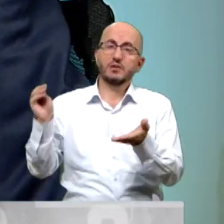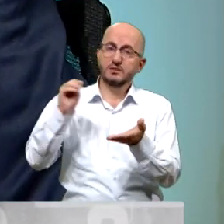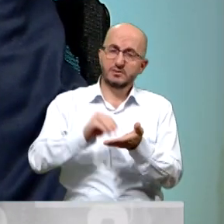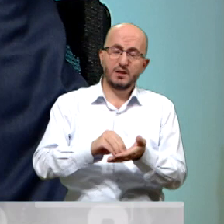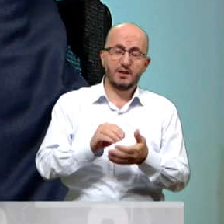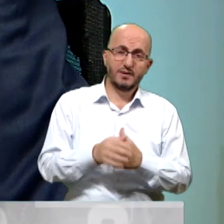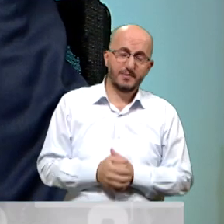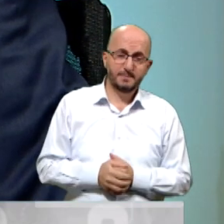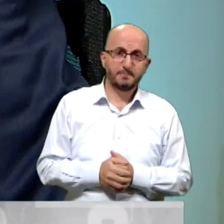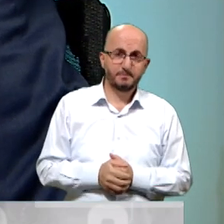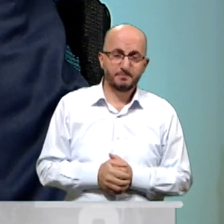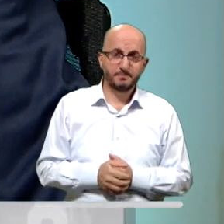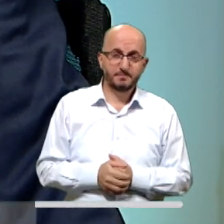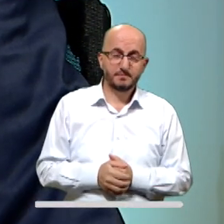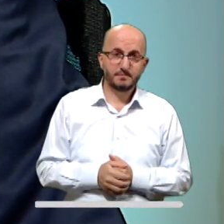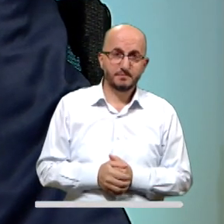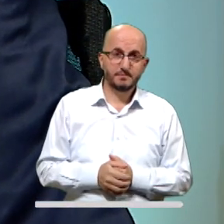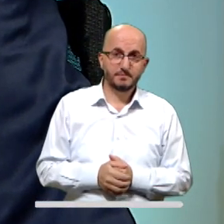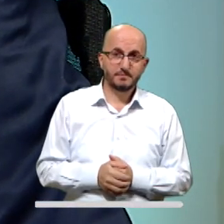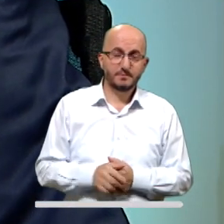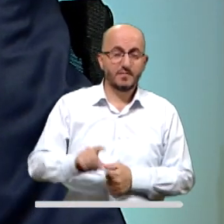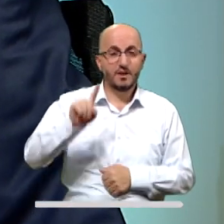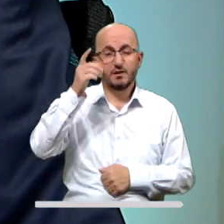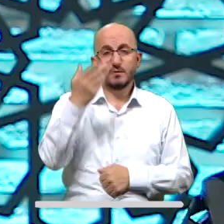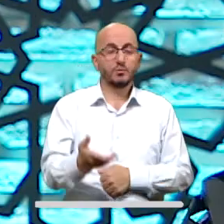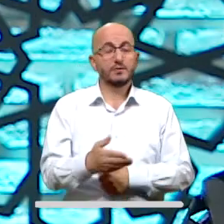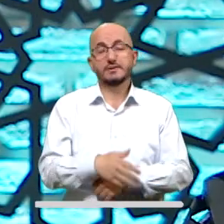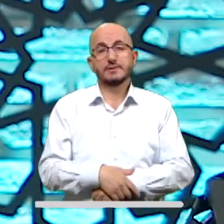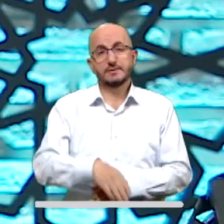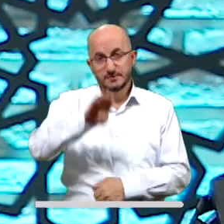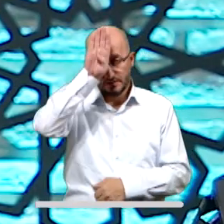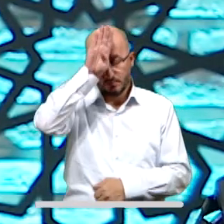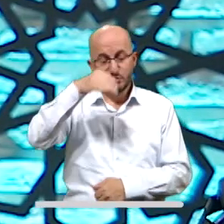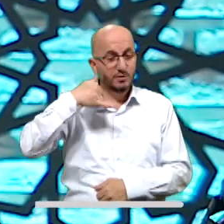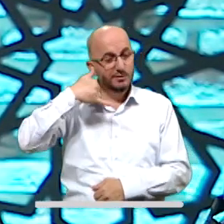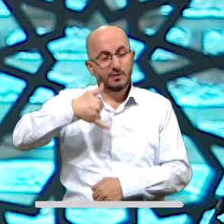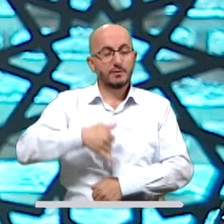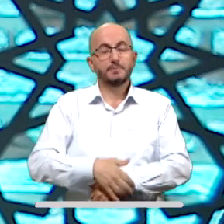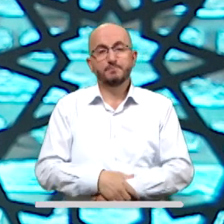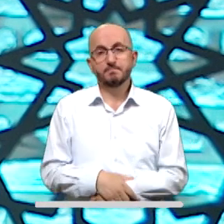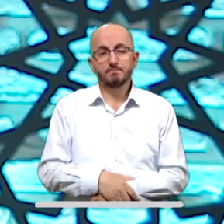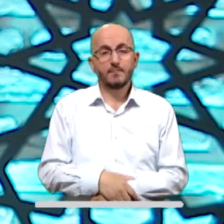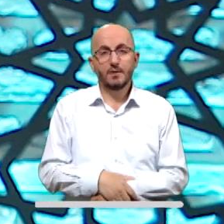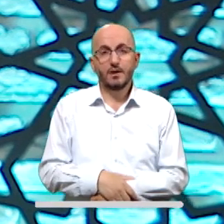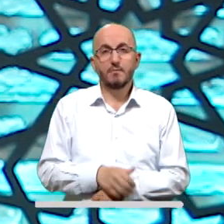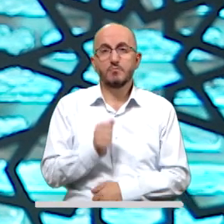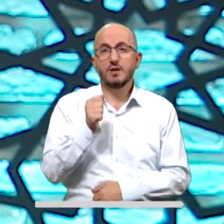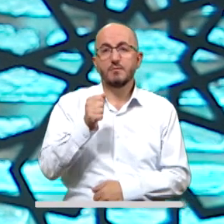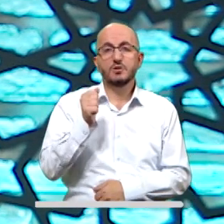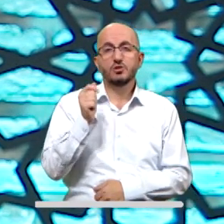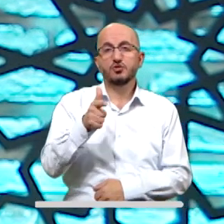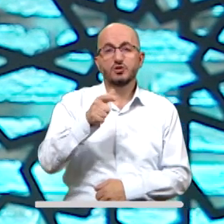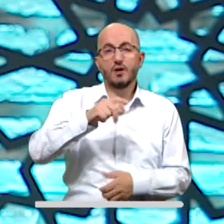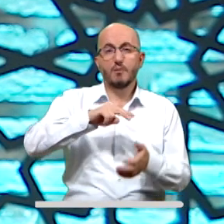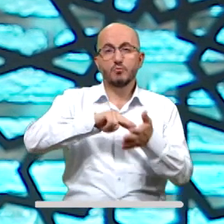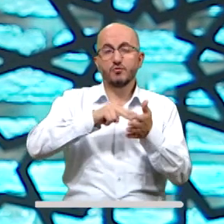sağlarlar diye. Allah kabul etsin. Inşallah. İstanbul'dan aradı Şerife Hanım. Hem ilçe müftülüklerimizde hem de